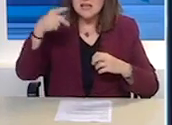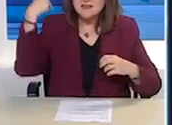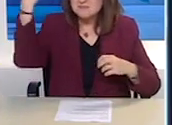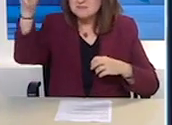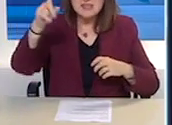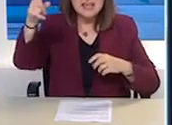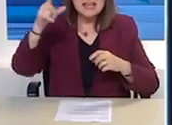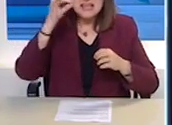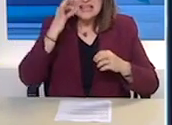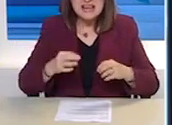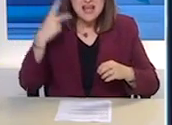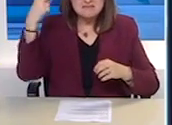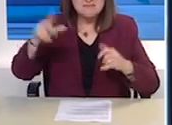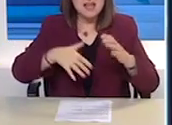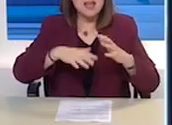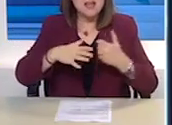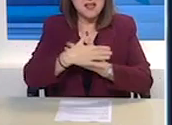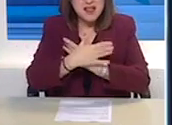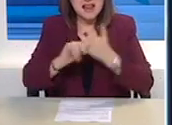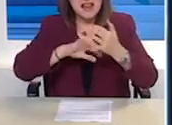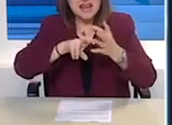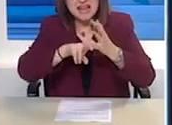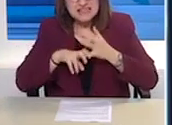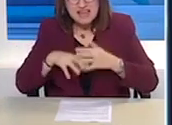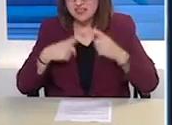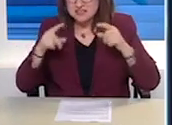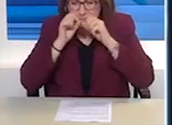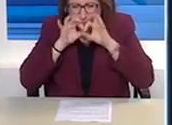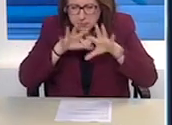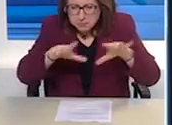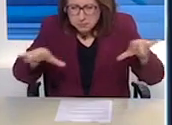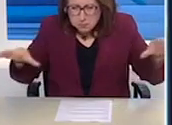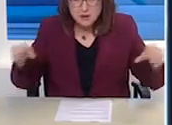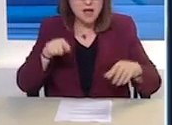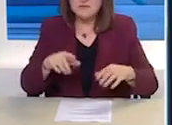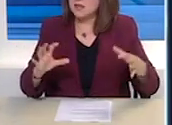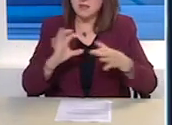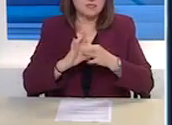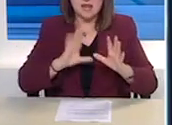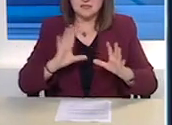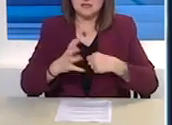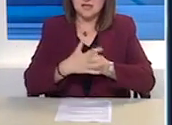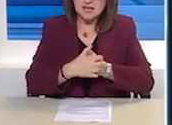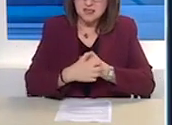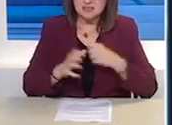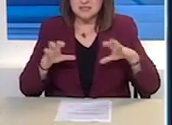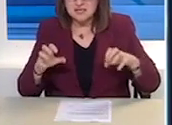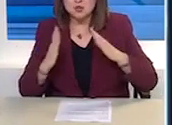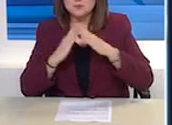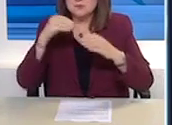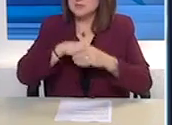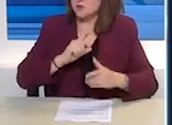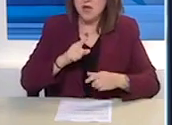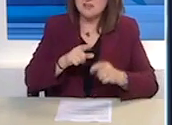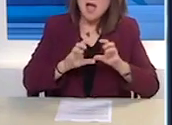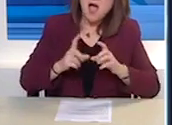λόγος να τα εγκαταλείπουν, όπως ακούγεται όλο και περισσότερο και όπως έγινε και στο εξωτερικό. Με τα έως τώρα επιστημονικά δεδομένα, δεν προκύπτει να